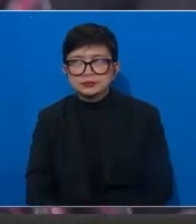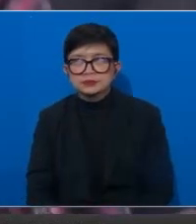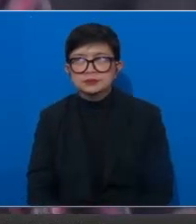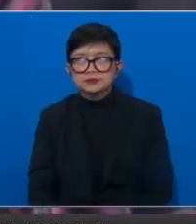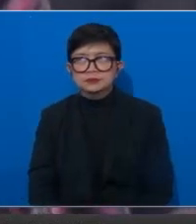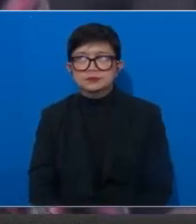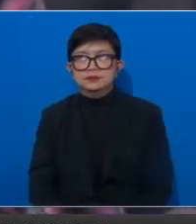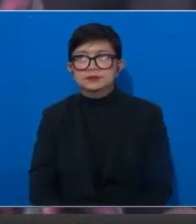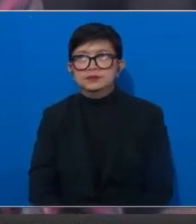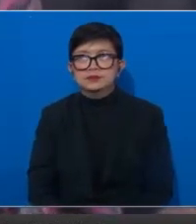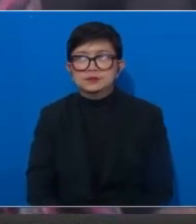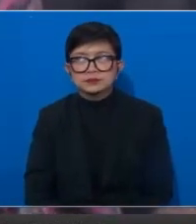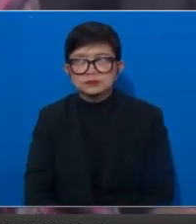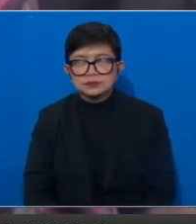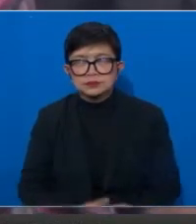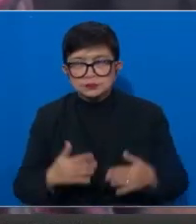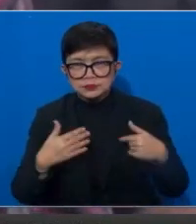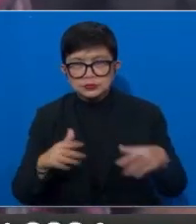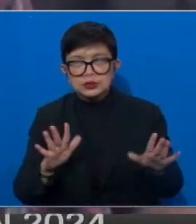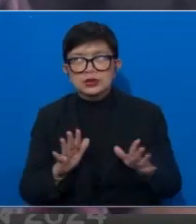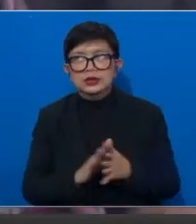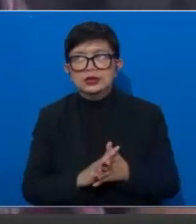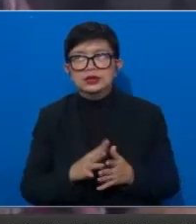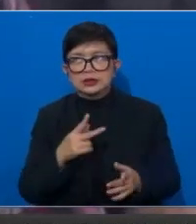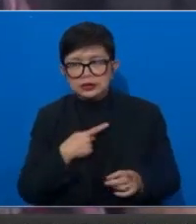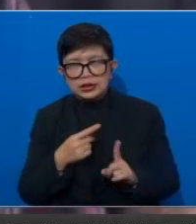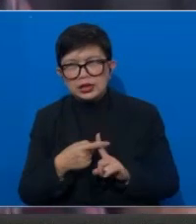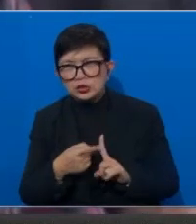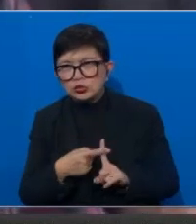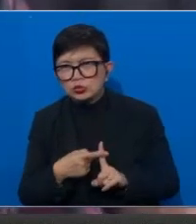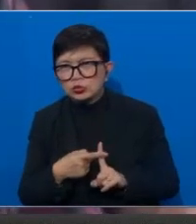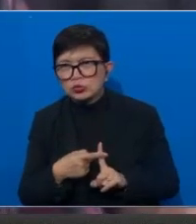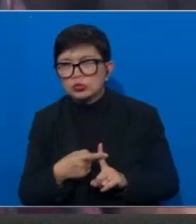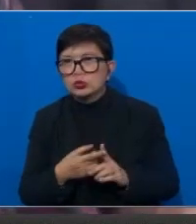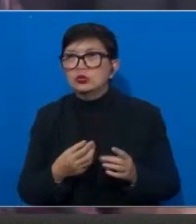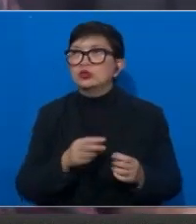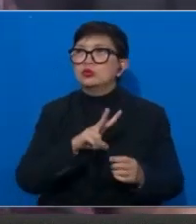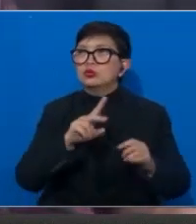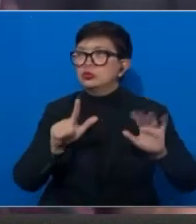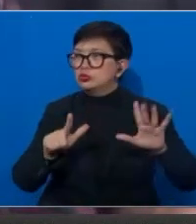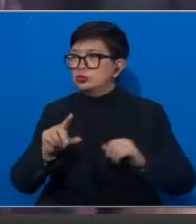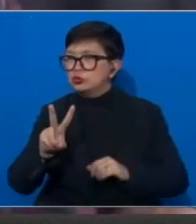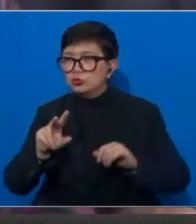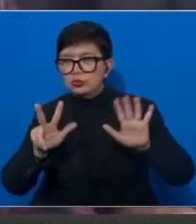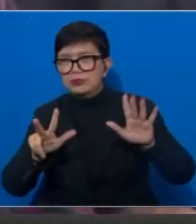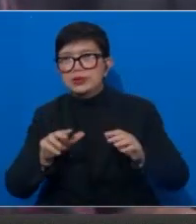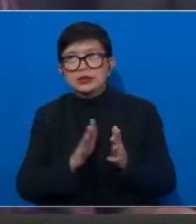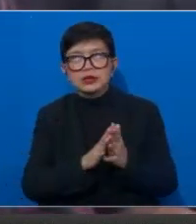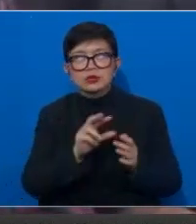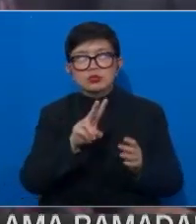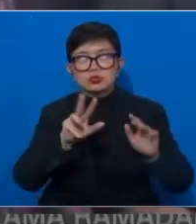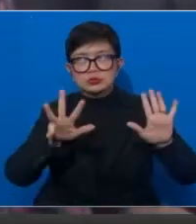Kemudian nanti setelah menemukan titik itu kita hitung lagi yang 27, 28, 29. Disitulah